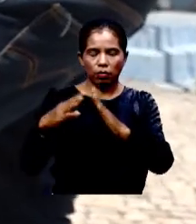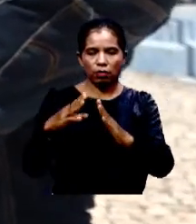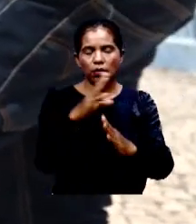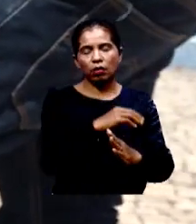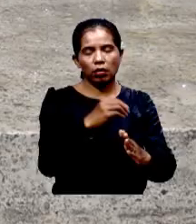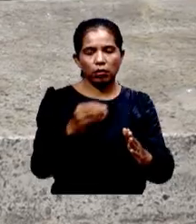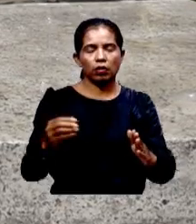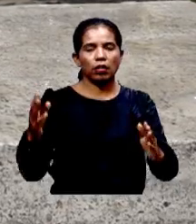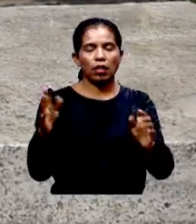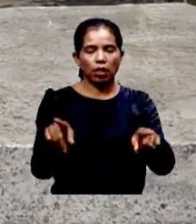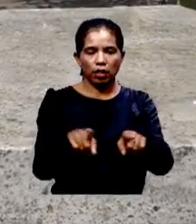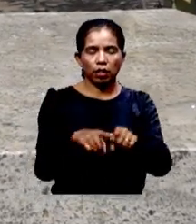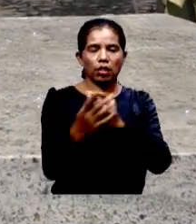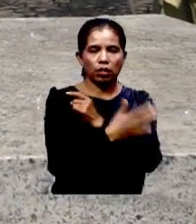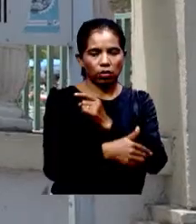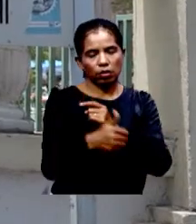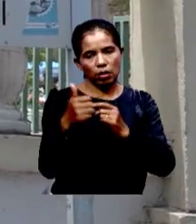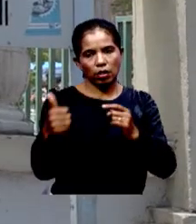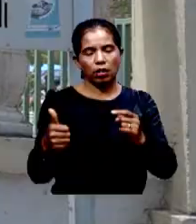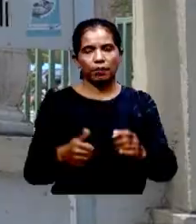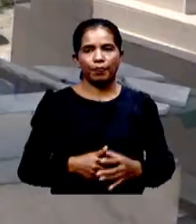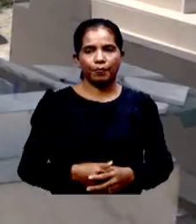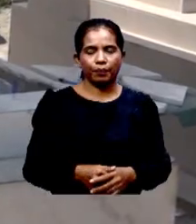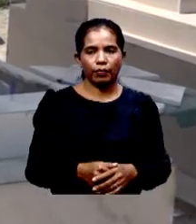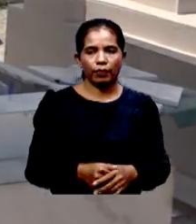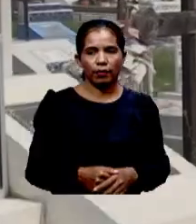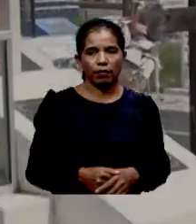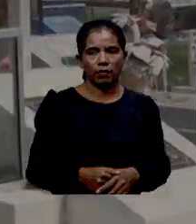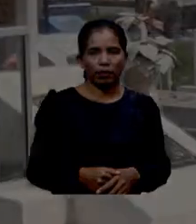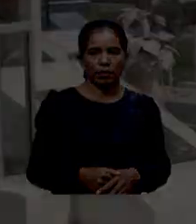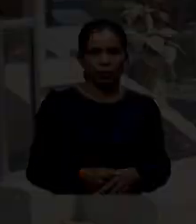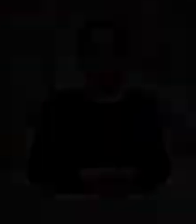nasang sira ia mundu halo. Hilario Guzmán, Jacinto Fuca, GMN.